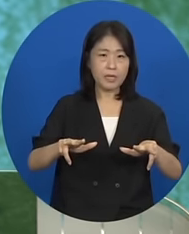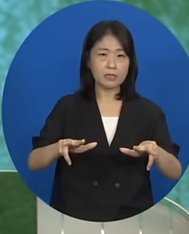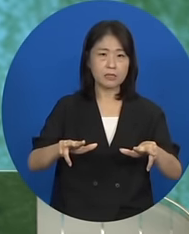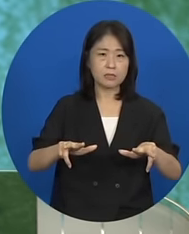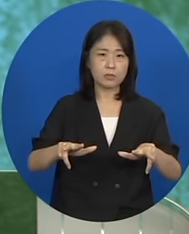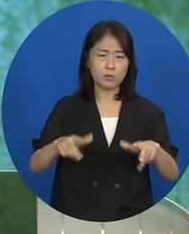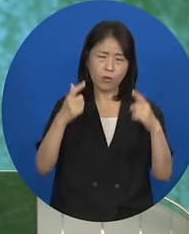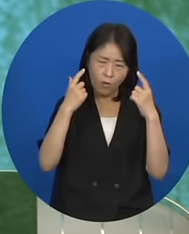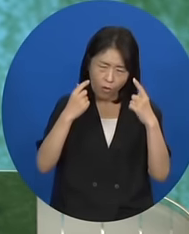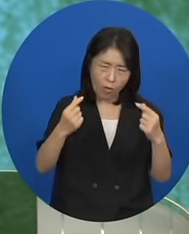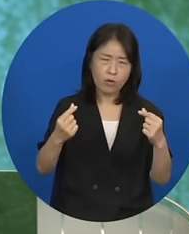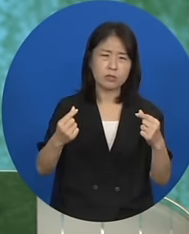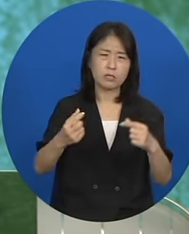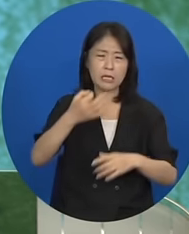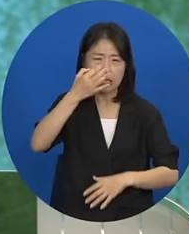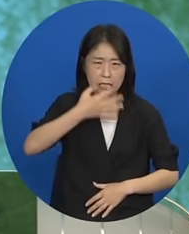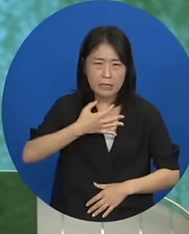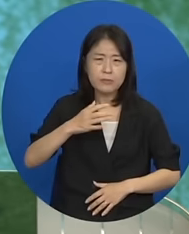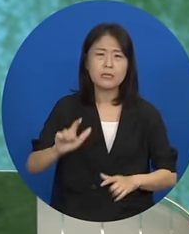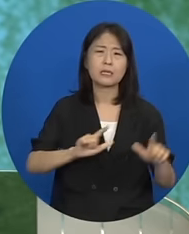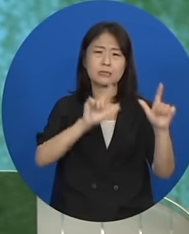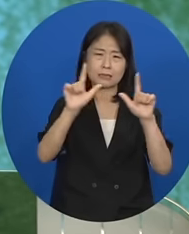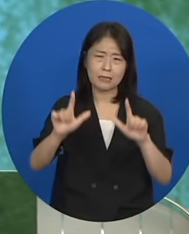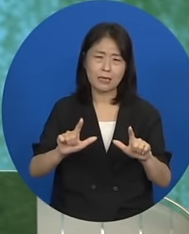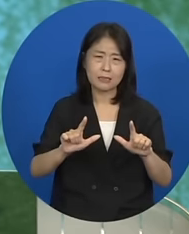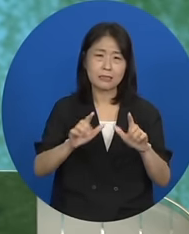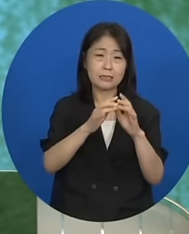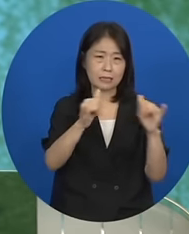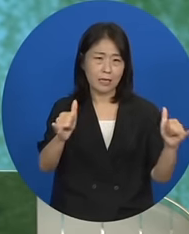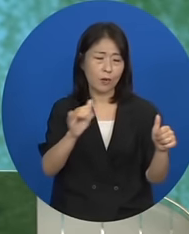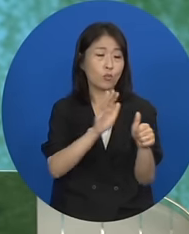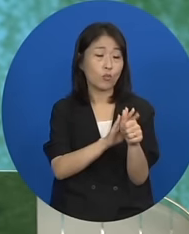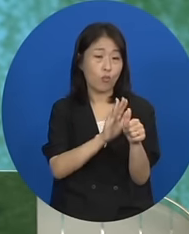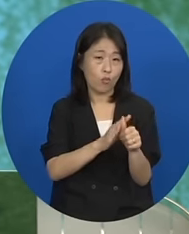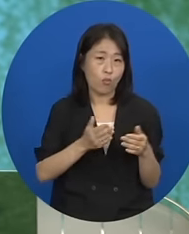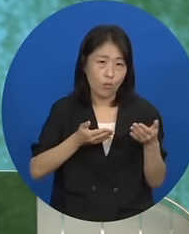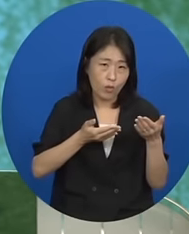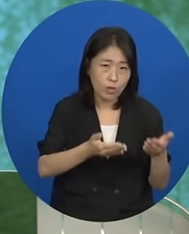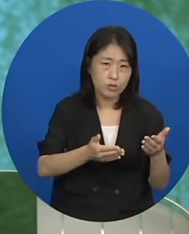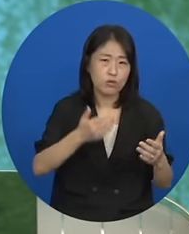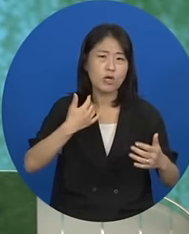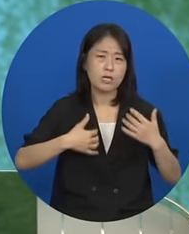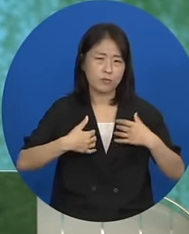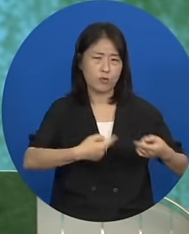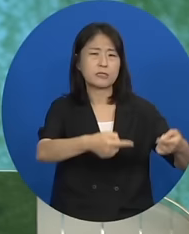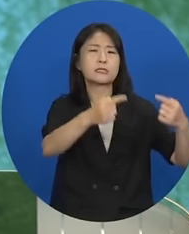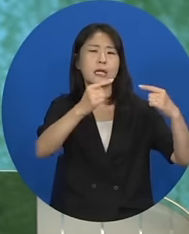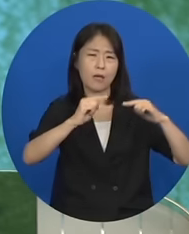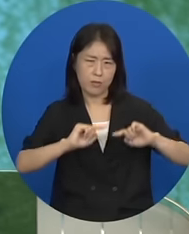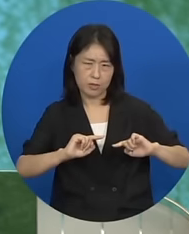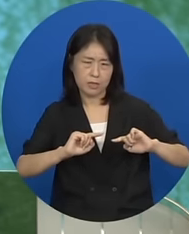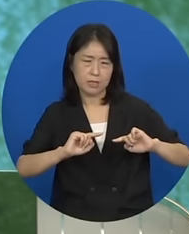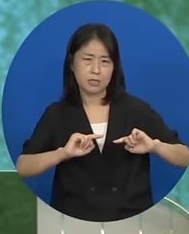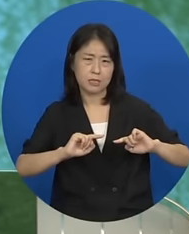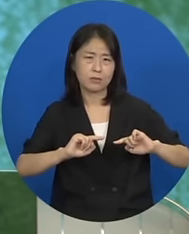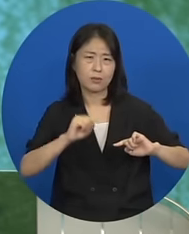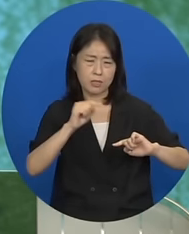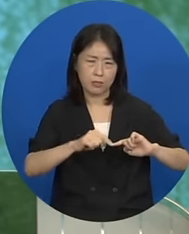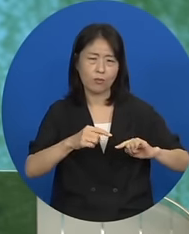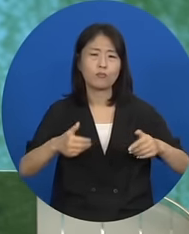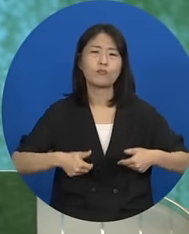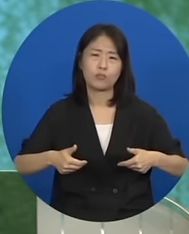힘들게 살아가는 이들이 있다면 그들을 당연히 도와주고 그들이 기쁨에 참여할 수 있도록 해 줘야 된다라고 말씀을 하는 거예요 선한목자 기도